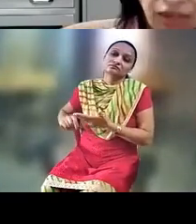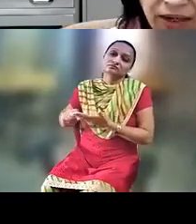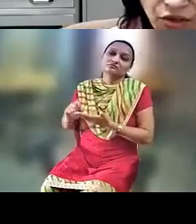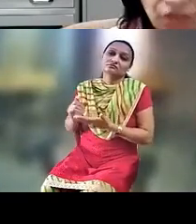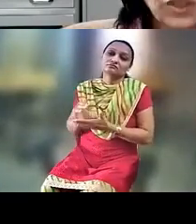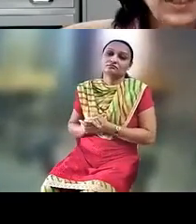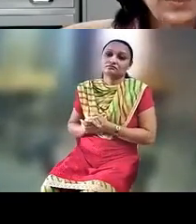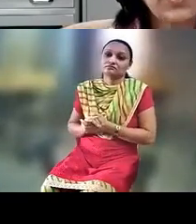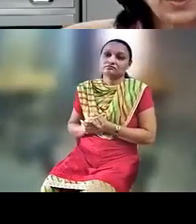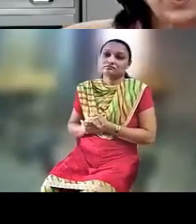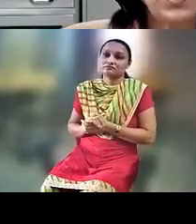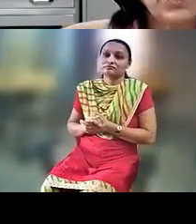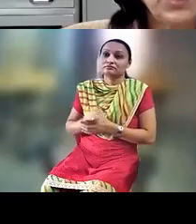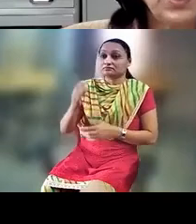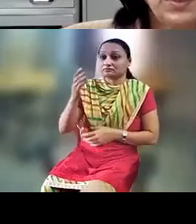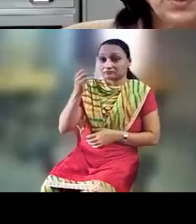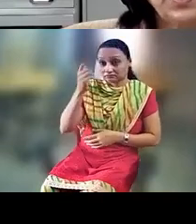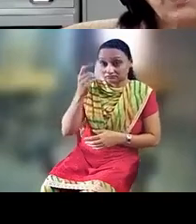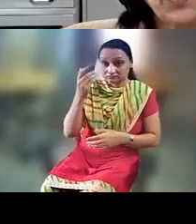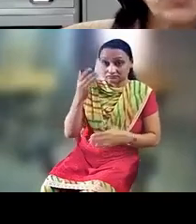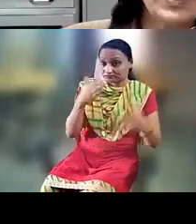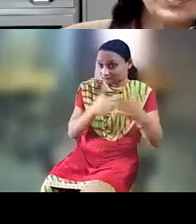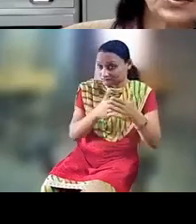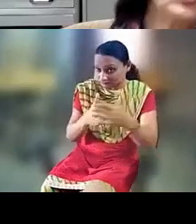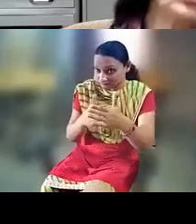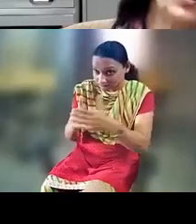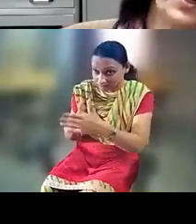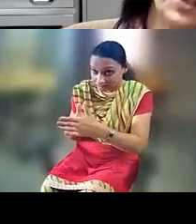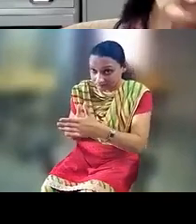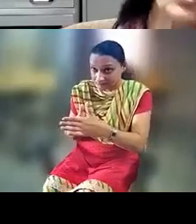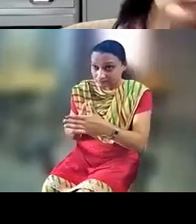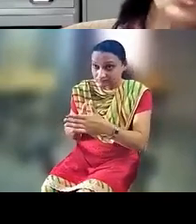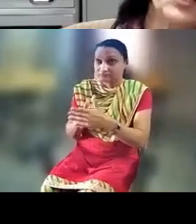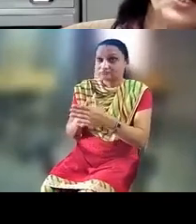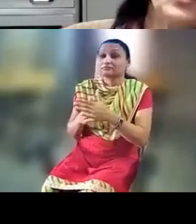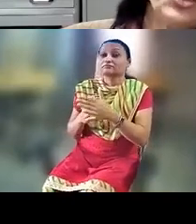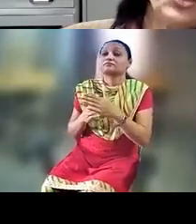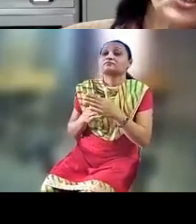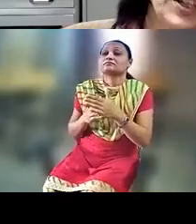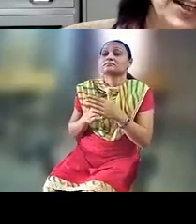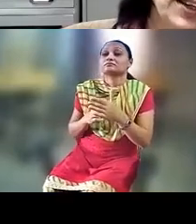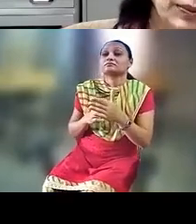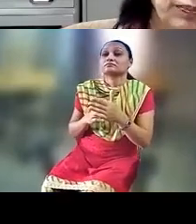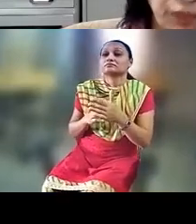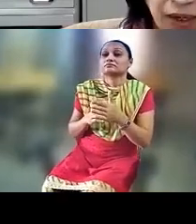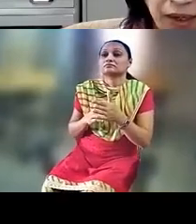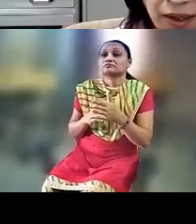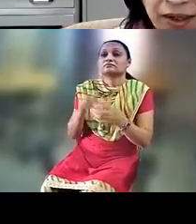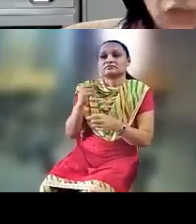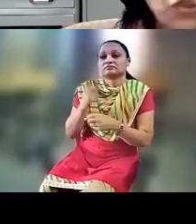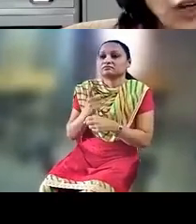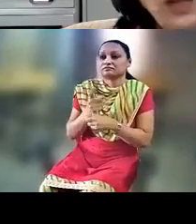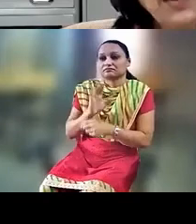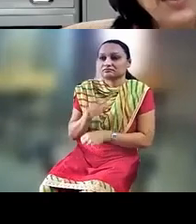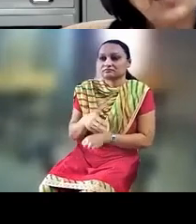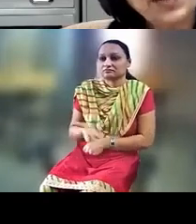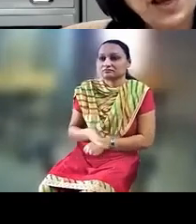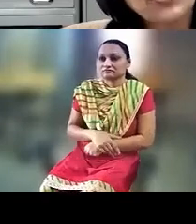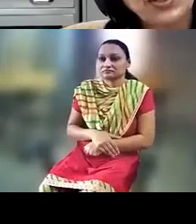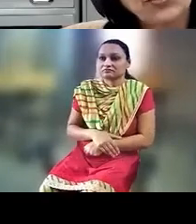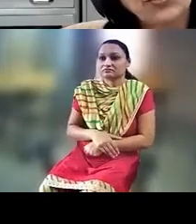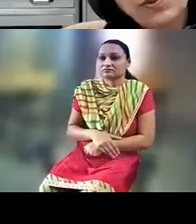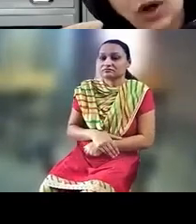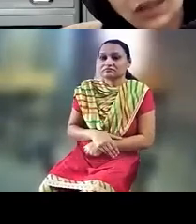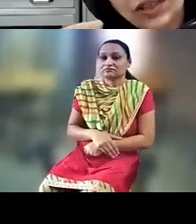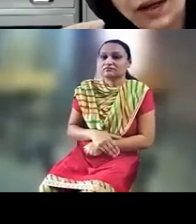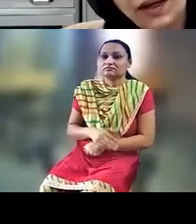फिर चैलेंजेस थे इन क्रिएटिंग, मेंटेनिंग एंड इम्प्रूविंग डिस्टेंस लर्निंग। ये चैलेंजेस मेनली टीचर्स के लिए थे। चाइल्ड केयर में गैप्स